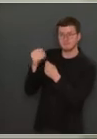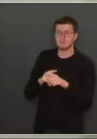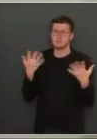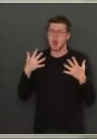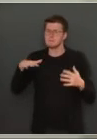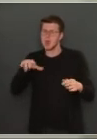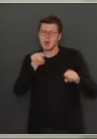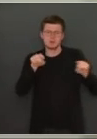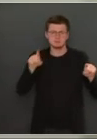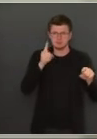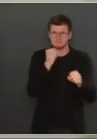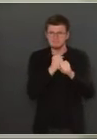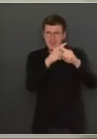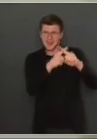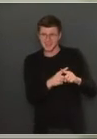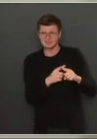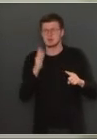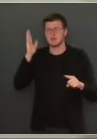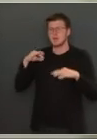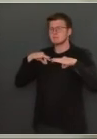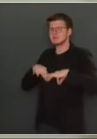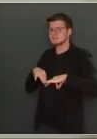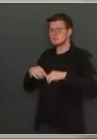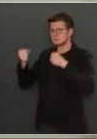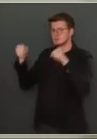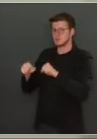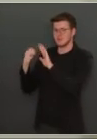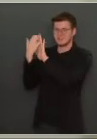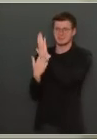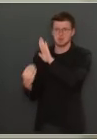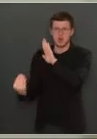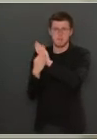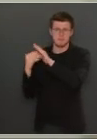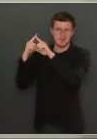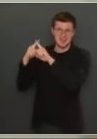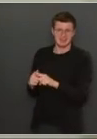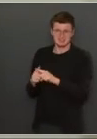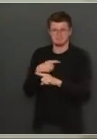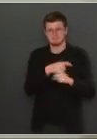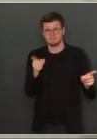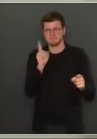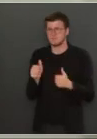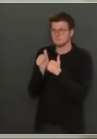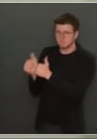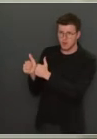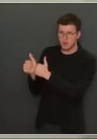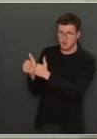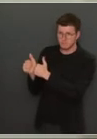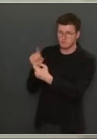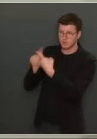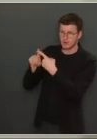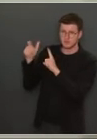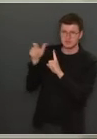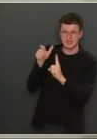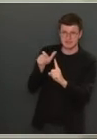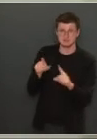het ministerieel besluit. Ze zullen wat dat betreft aan dezelfde verplichtingen worden onderworpen als de